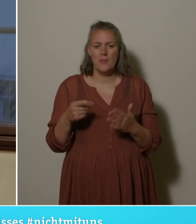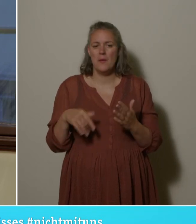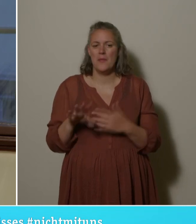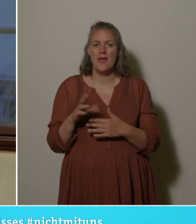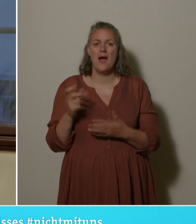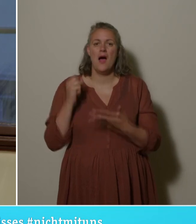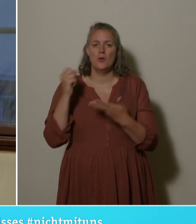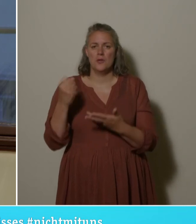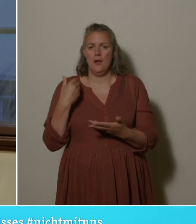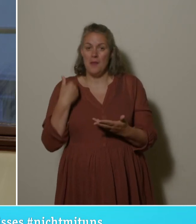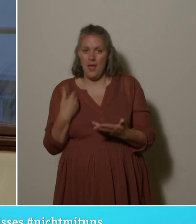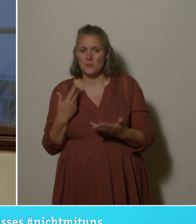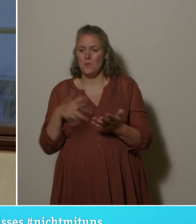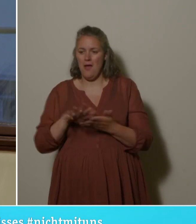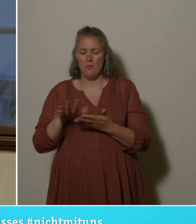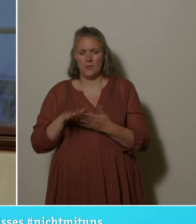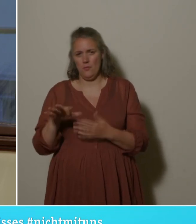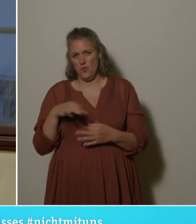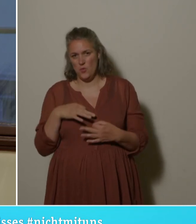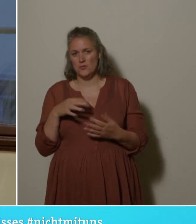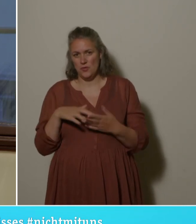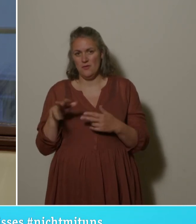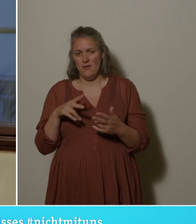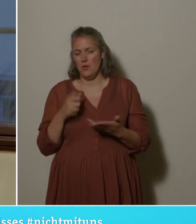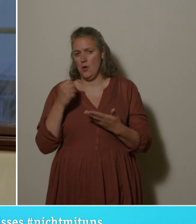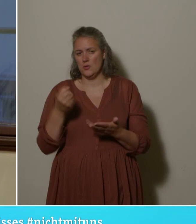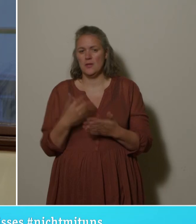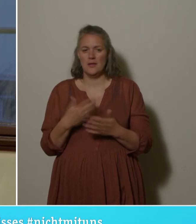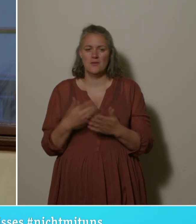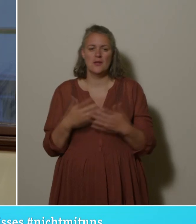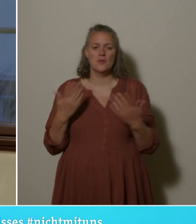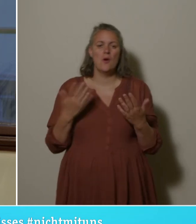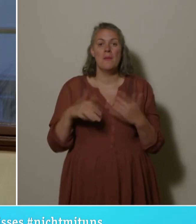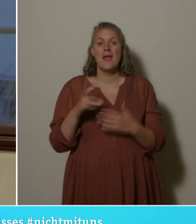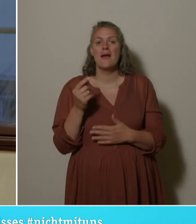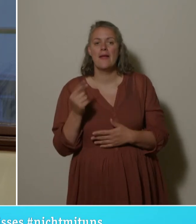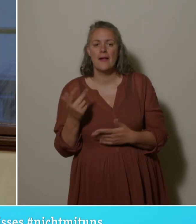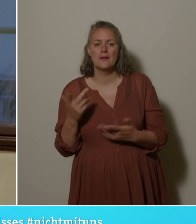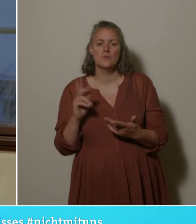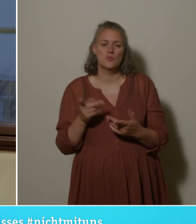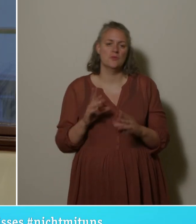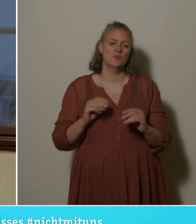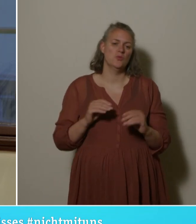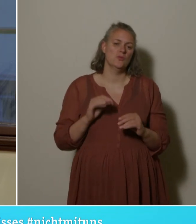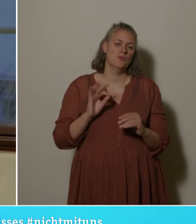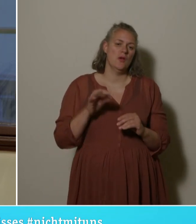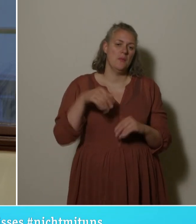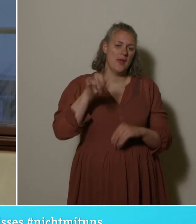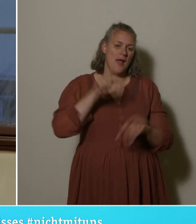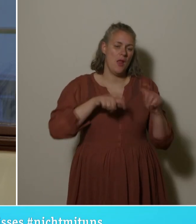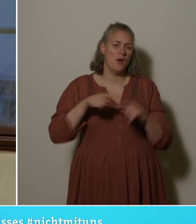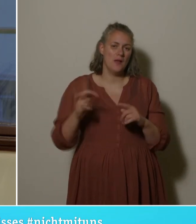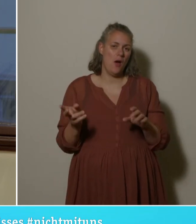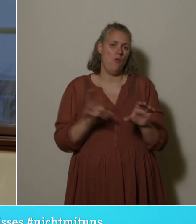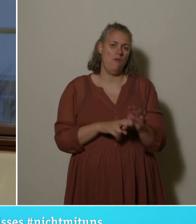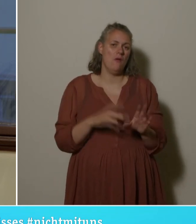höhere Haushaltsbelastung entstehen. Und lassen Sie uns bitte die Haushaltsbelastung, dass mehr Geld dafür einsetzen, dass mehr Leute fahren